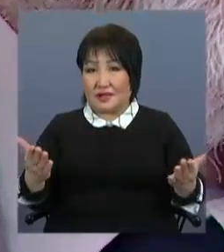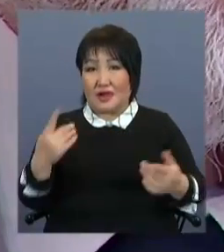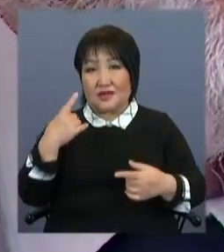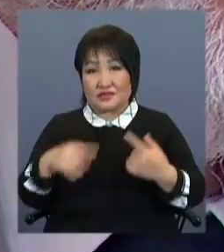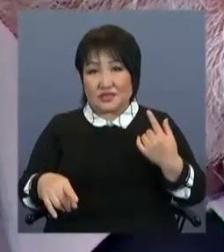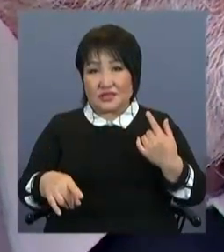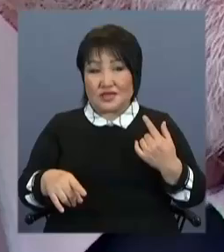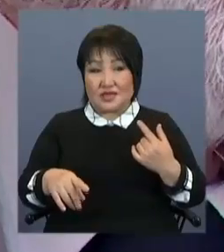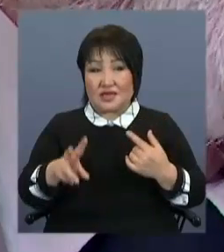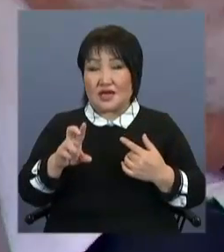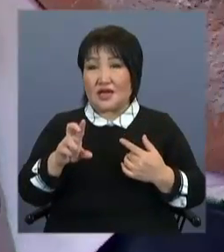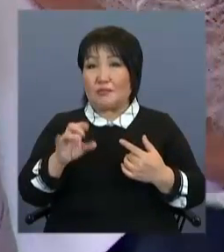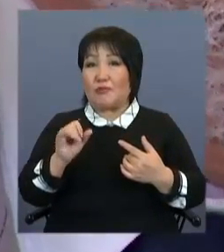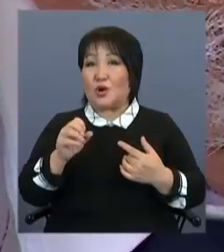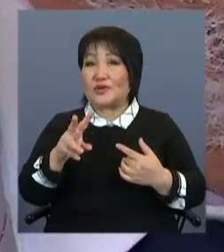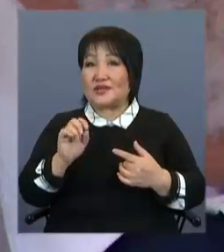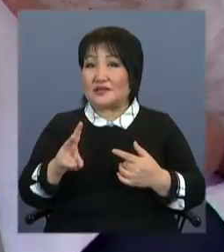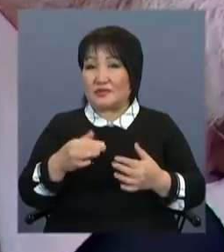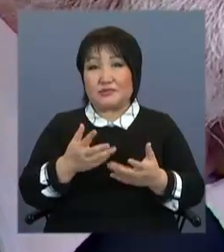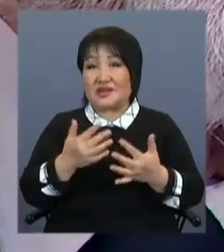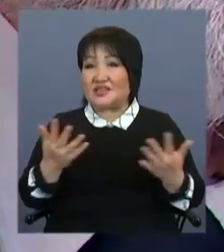өзім бірнеше рет көрдім,